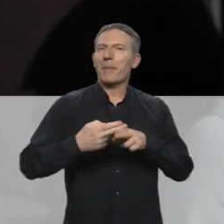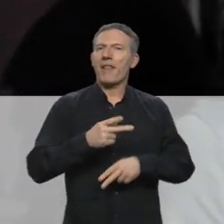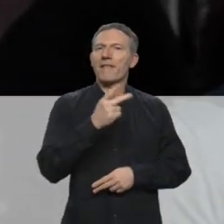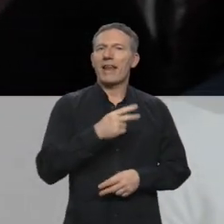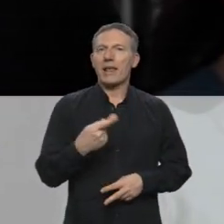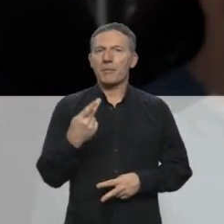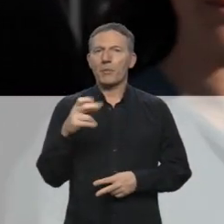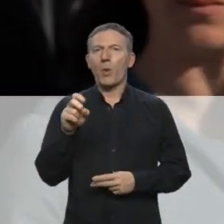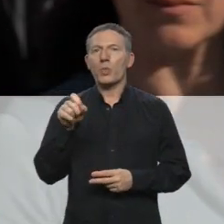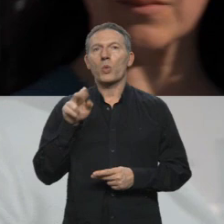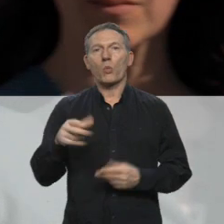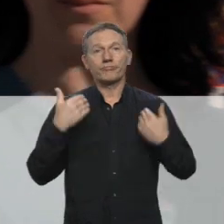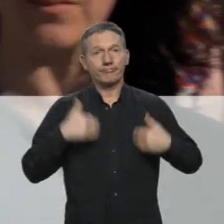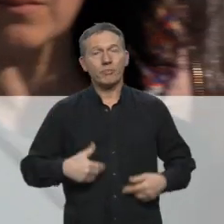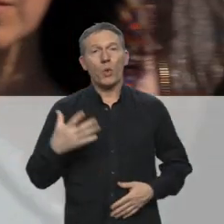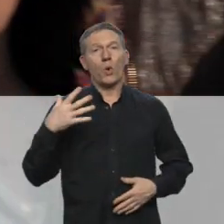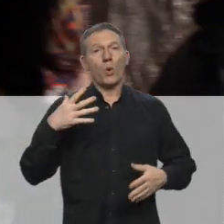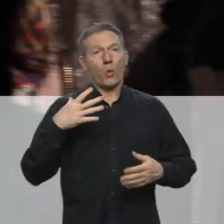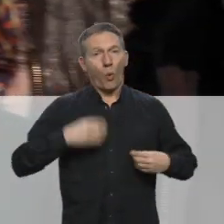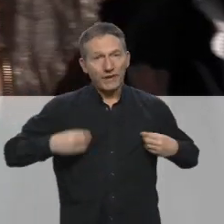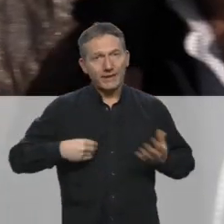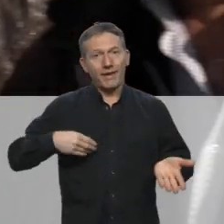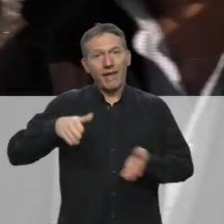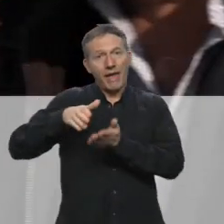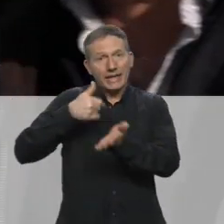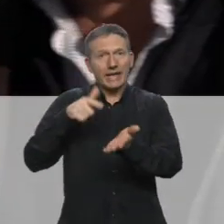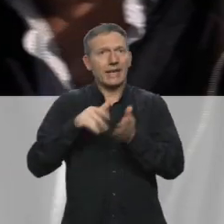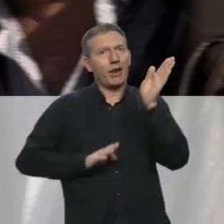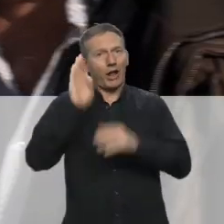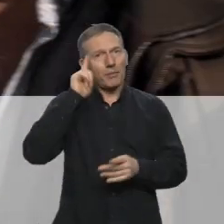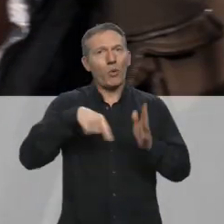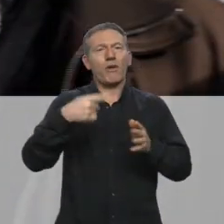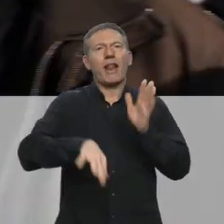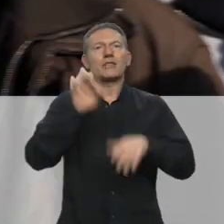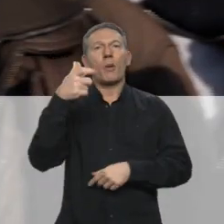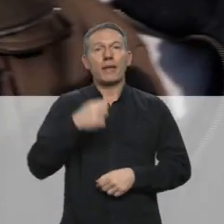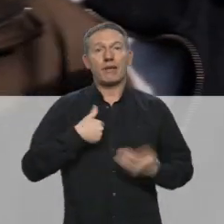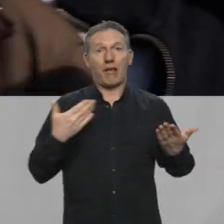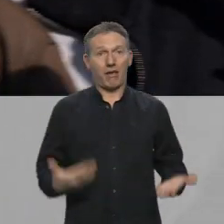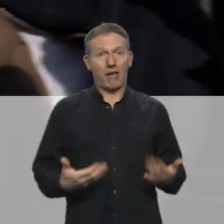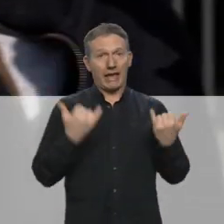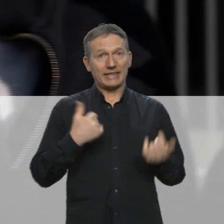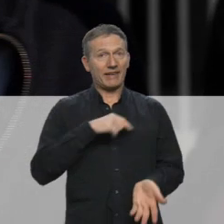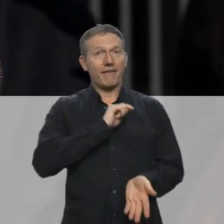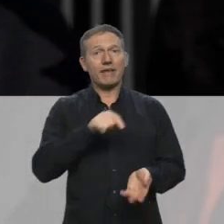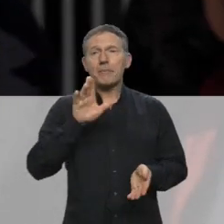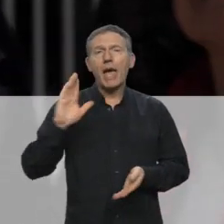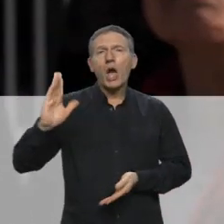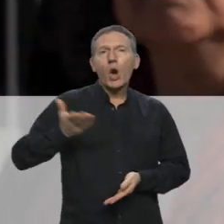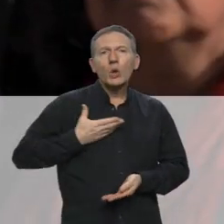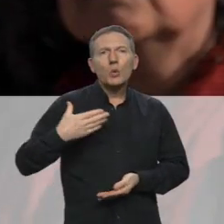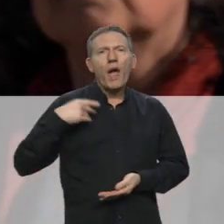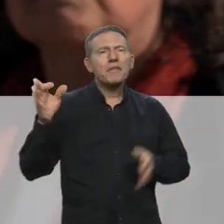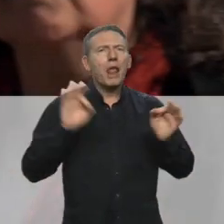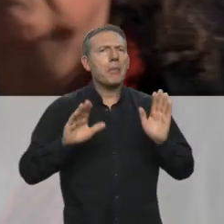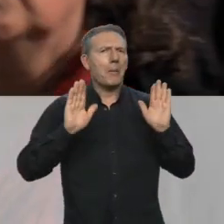Je m'appelle Philippe Poutou, ouvrier, licencié et candidat à l'élection présidentielle. On est là dans cette élection, même si on n'avait